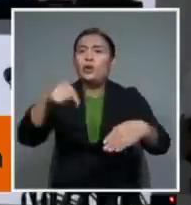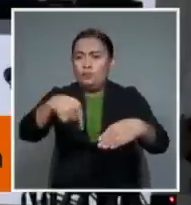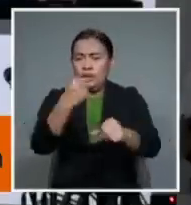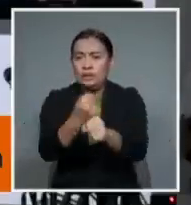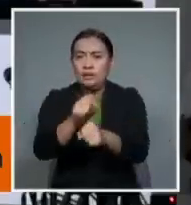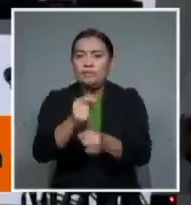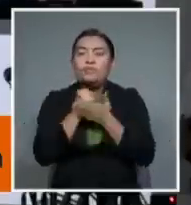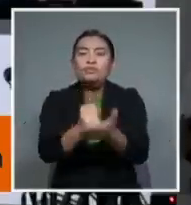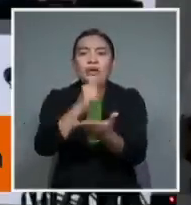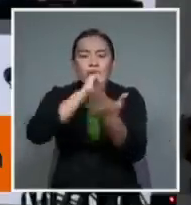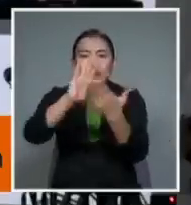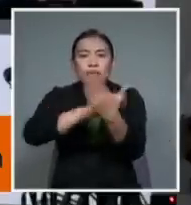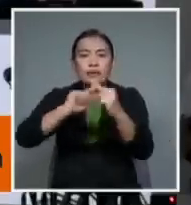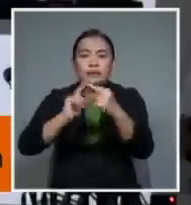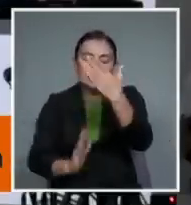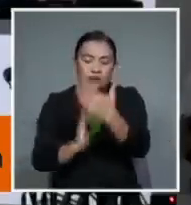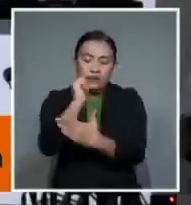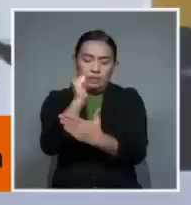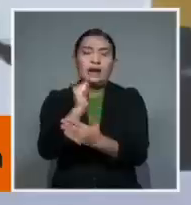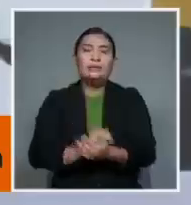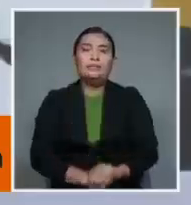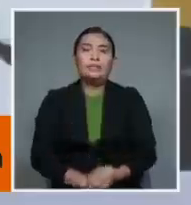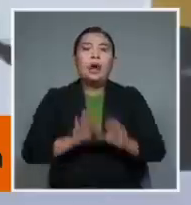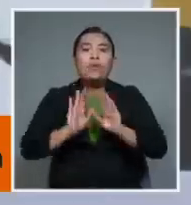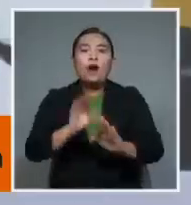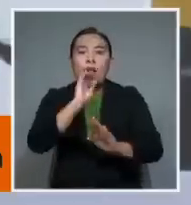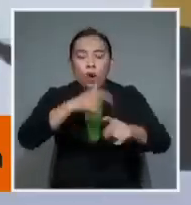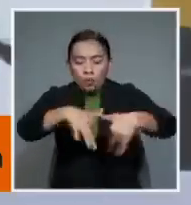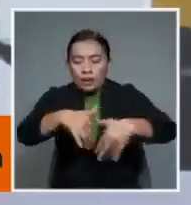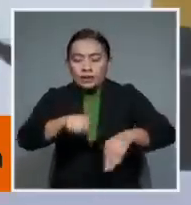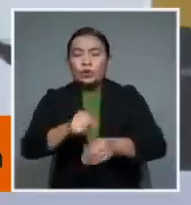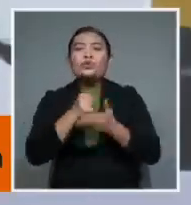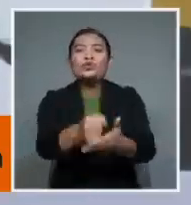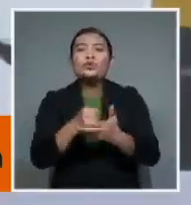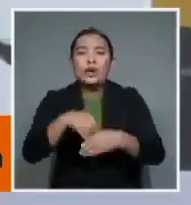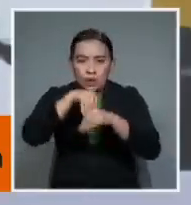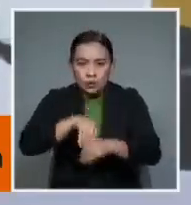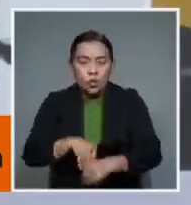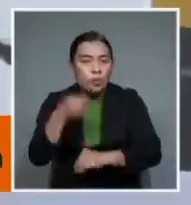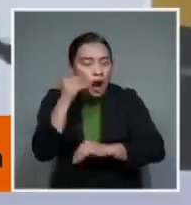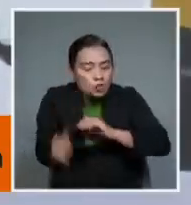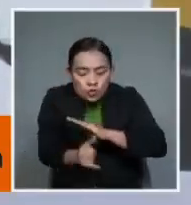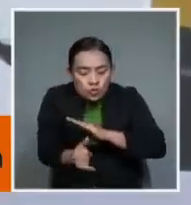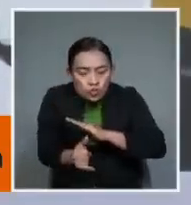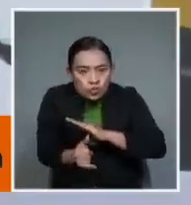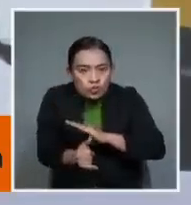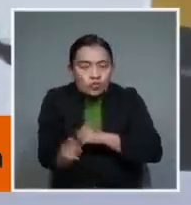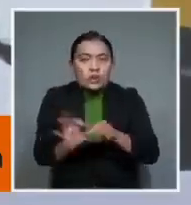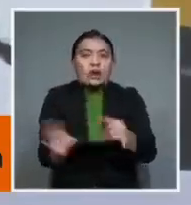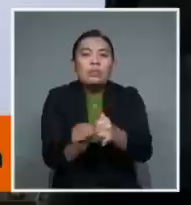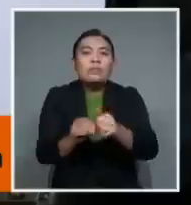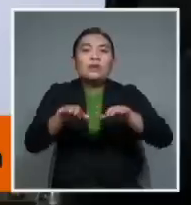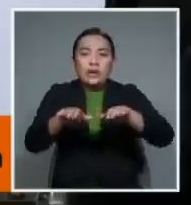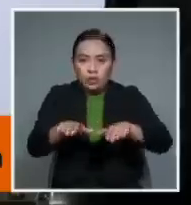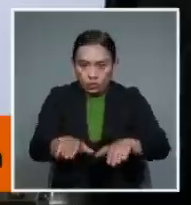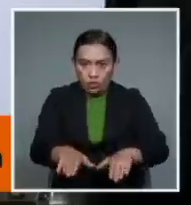ทศไทยผ่านพ้นวิกฤตไปได้พร้อมฝากไปยังประชาชนในการช่วยกันอยู่บ้านกักตัวเพื่อลดจำนวนผู้ติดเชื้อและ